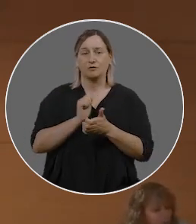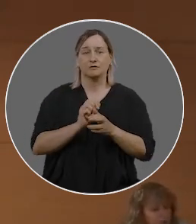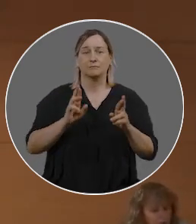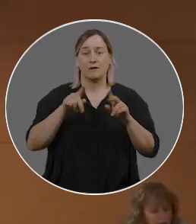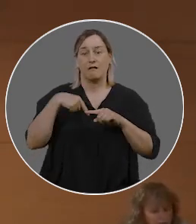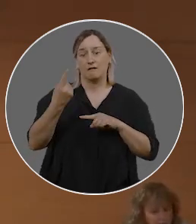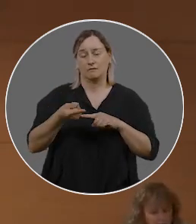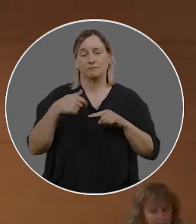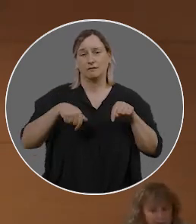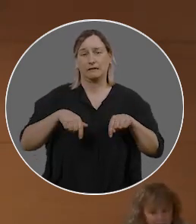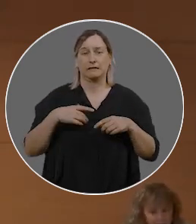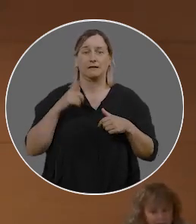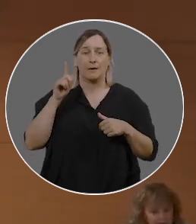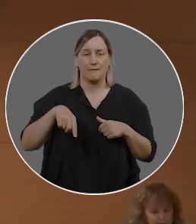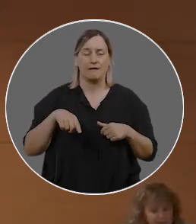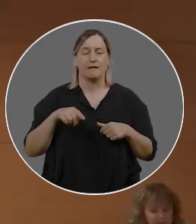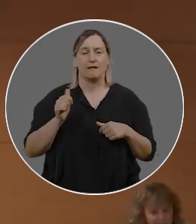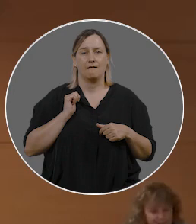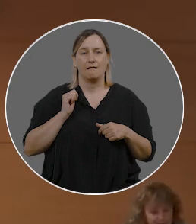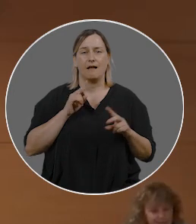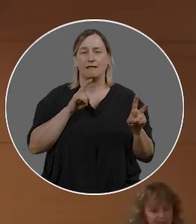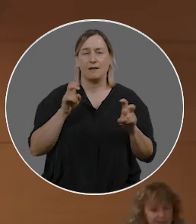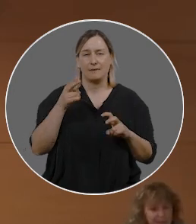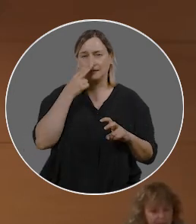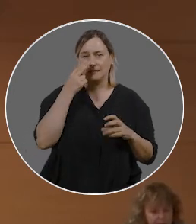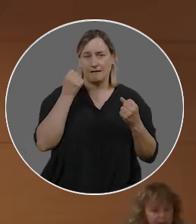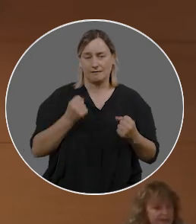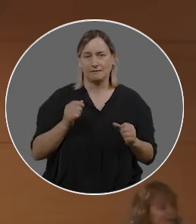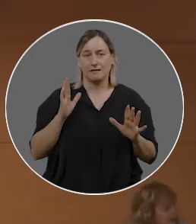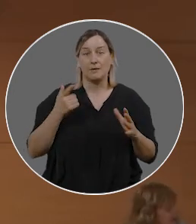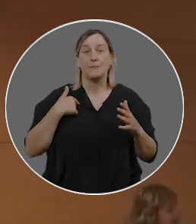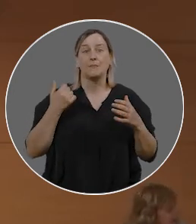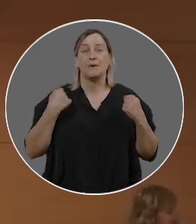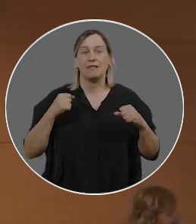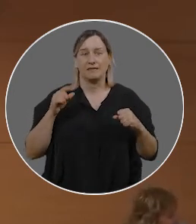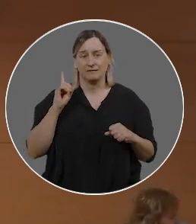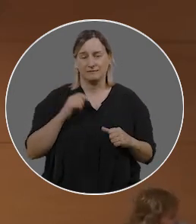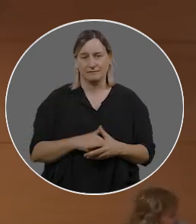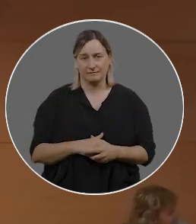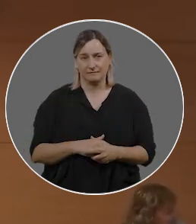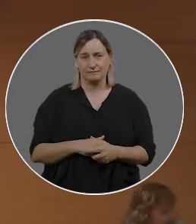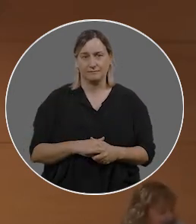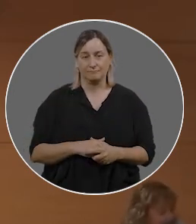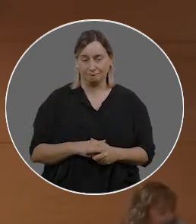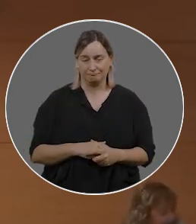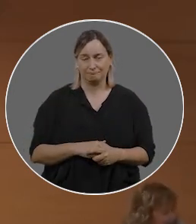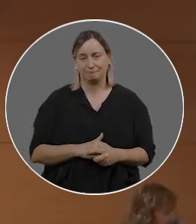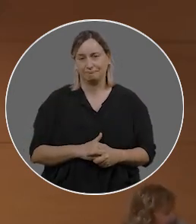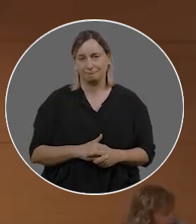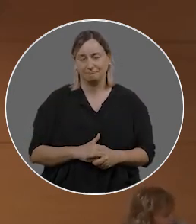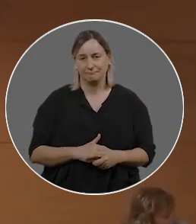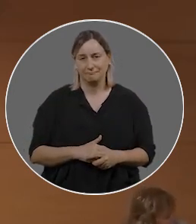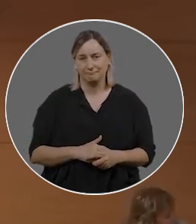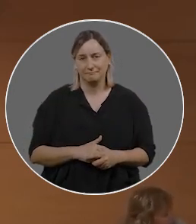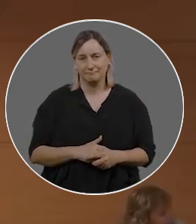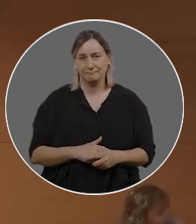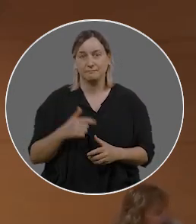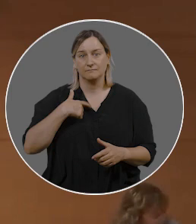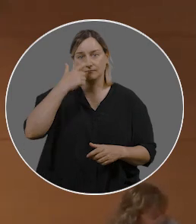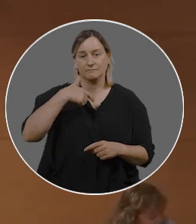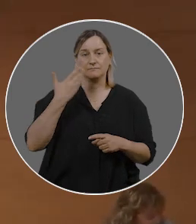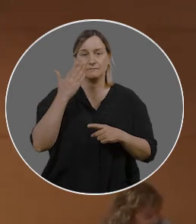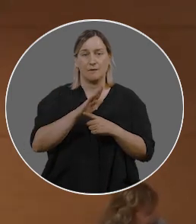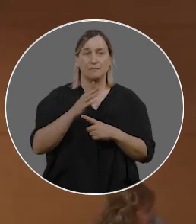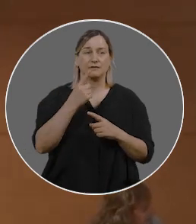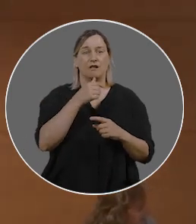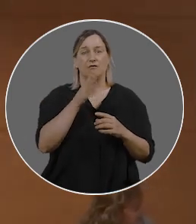la taula rodona surtin també temes interessants i pràctics i operatius. No presento els ponents,